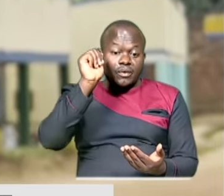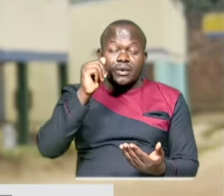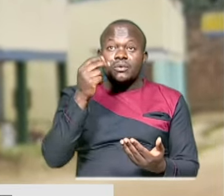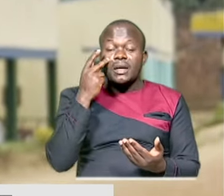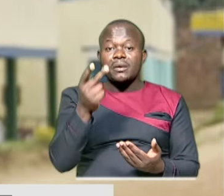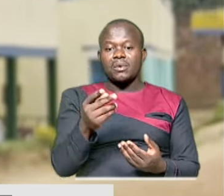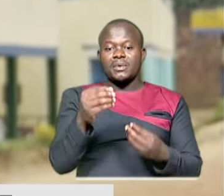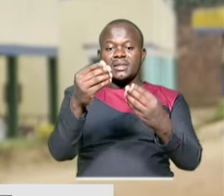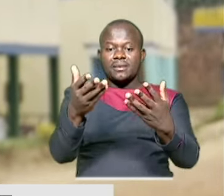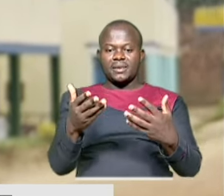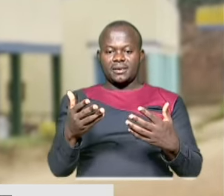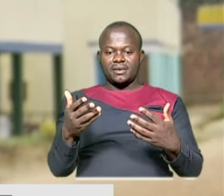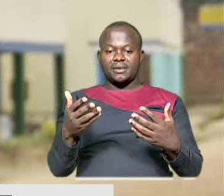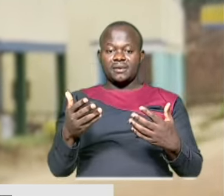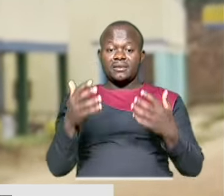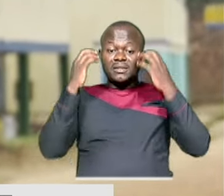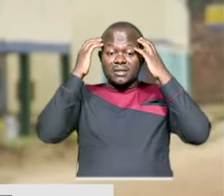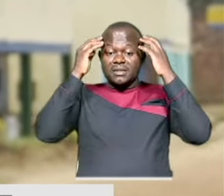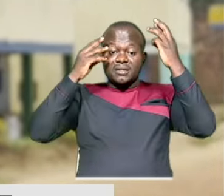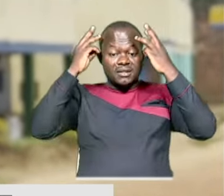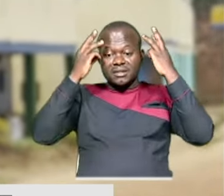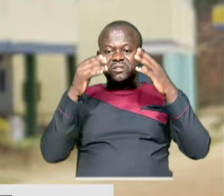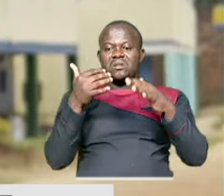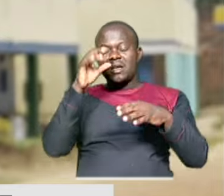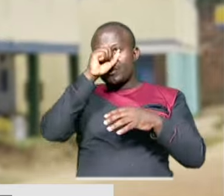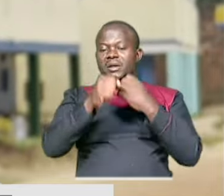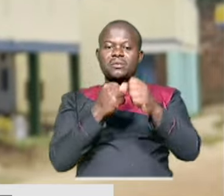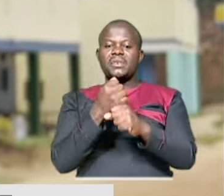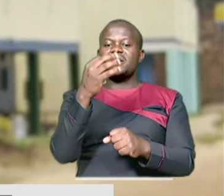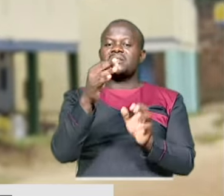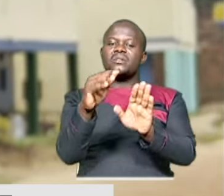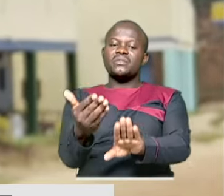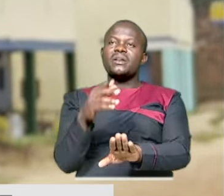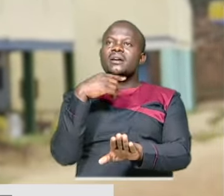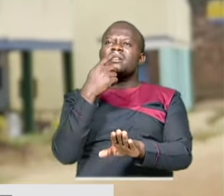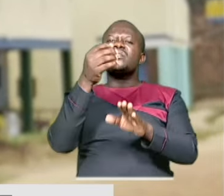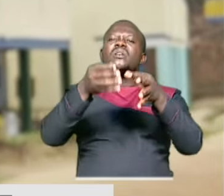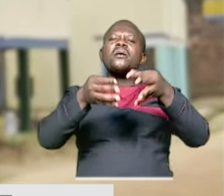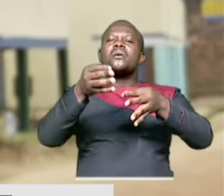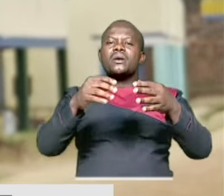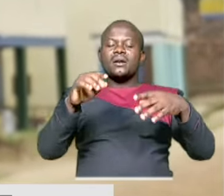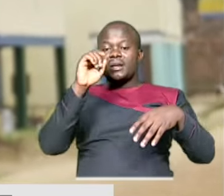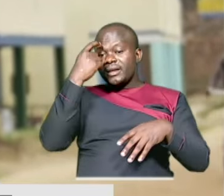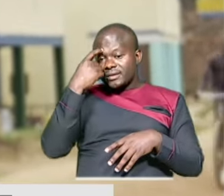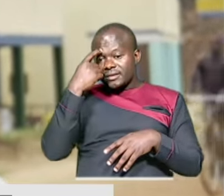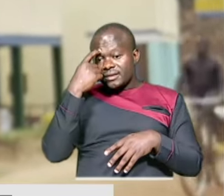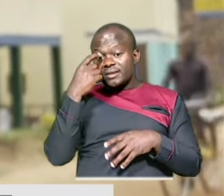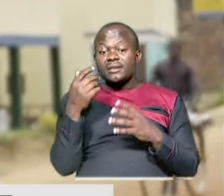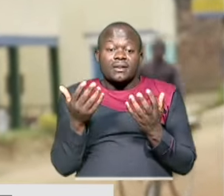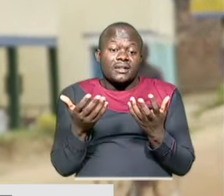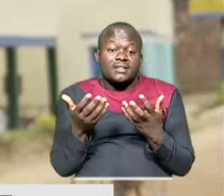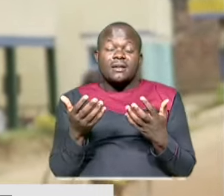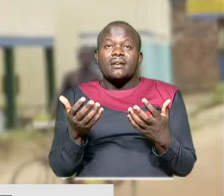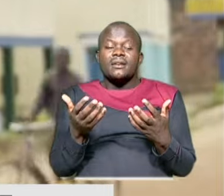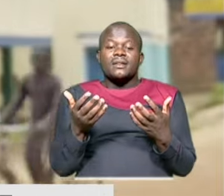ntuzayibona se turahangarise ngo nsigaye nk'imyaka nk'itatu umuntu yipfire nindi uzabiburana ubwo se ndemwe kugira